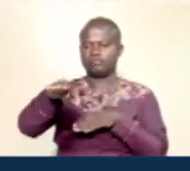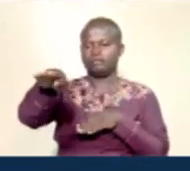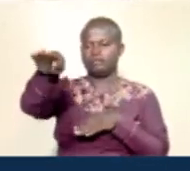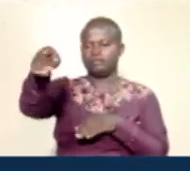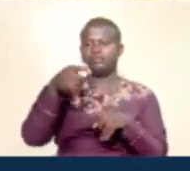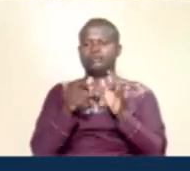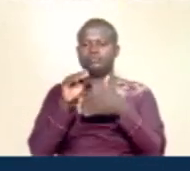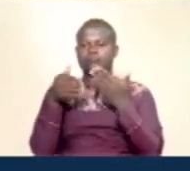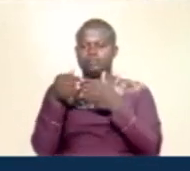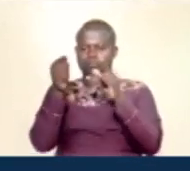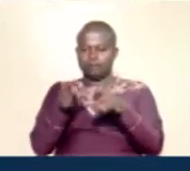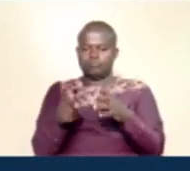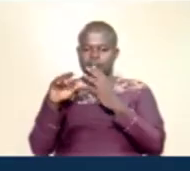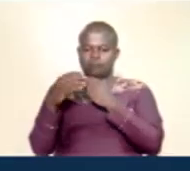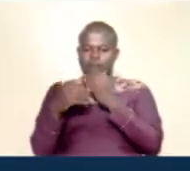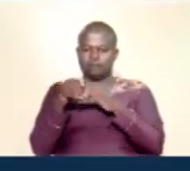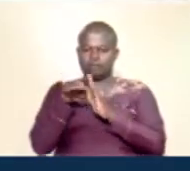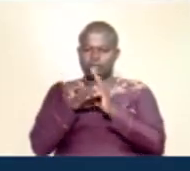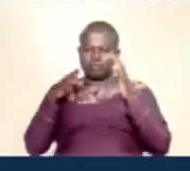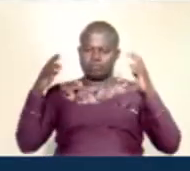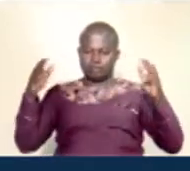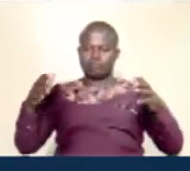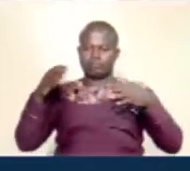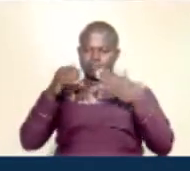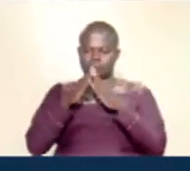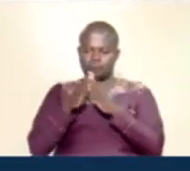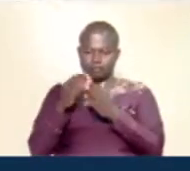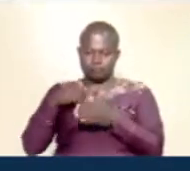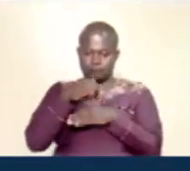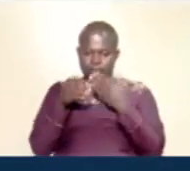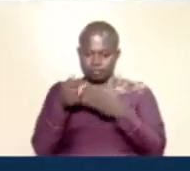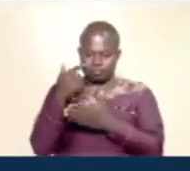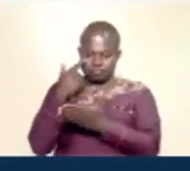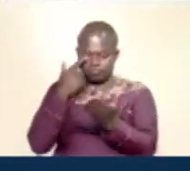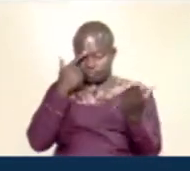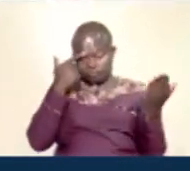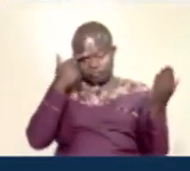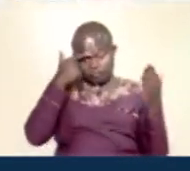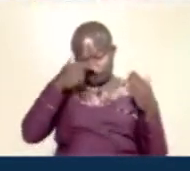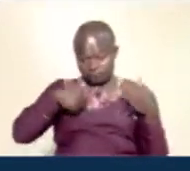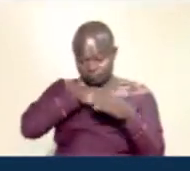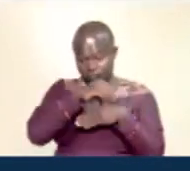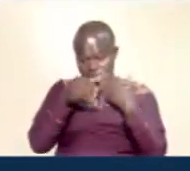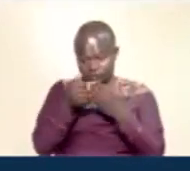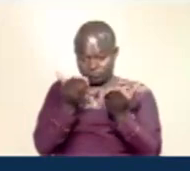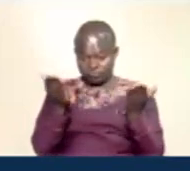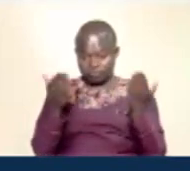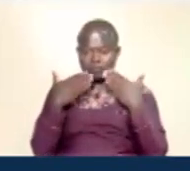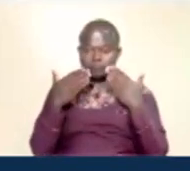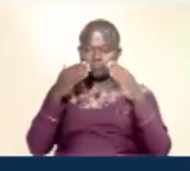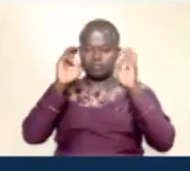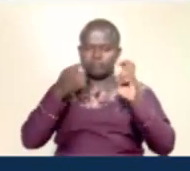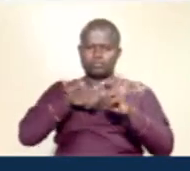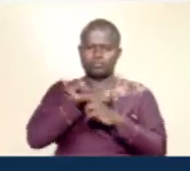ibyo byose bikaba binaza bishamikiye kuri gahunda ngari yo kwagura umujyi wa Nyagatare aho imbaga y'abaturage benshi bamurikiwe ku mugaragaro stade bagashima ko babonye